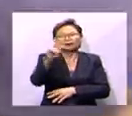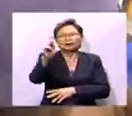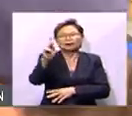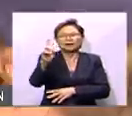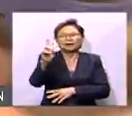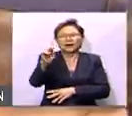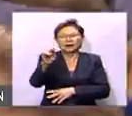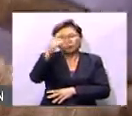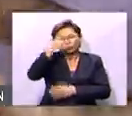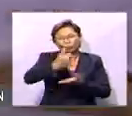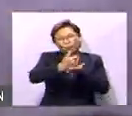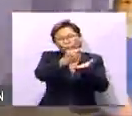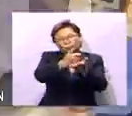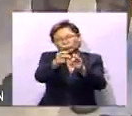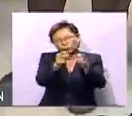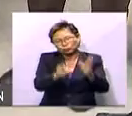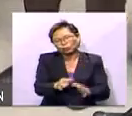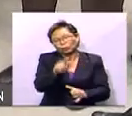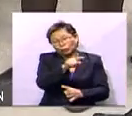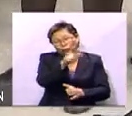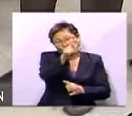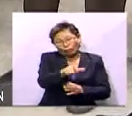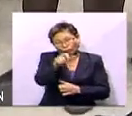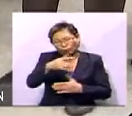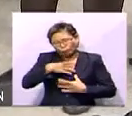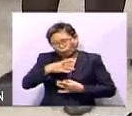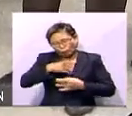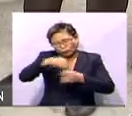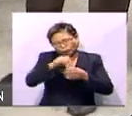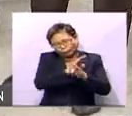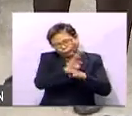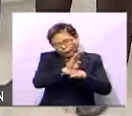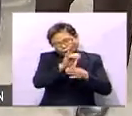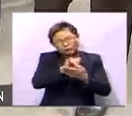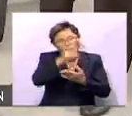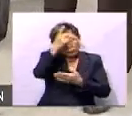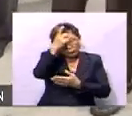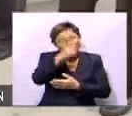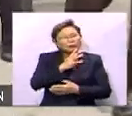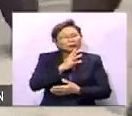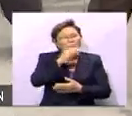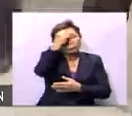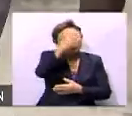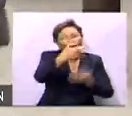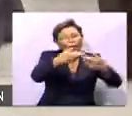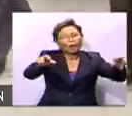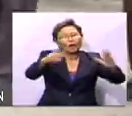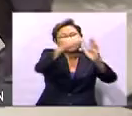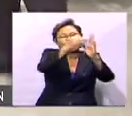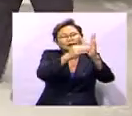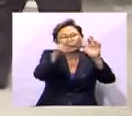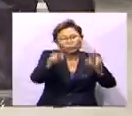Negeri bagi membantu usahawan yang berminat dalam perniagaan berkenaan. Dato' Sri Tengku Adnan memaklumkannya selepas melancarkan menu